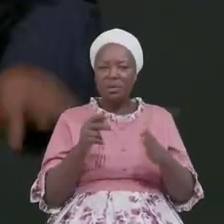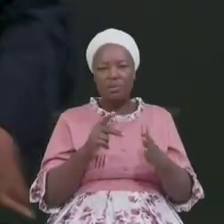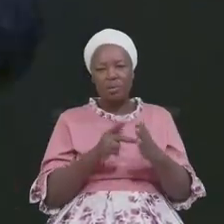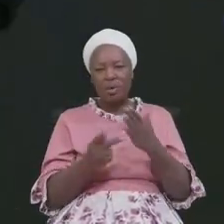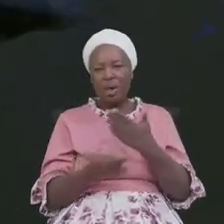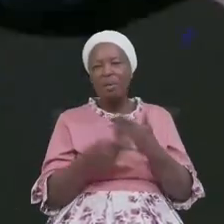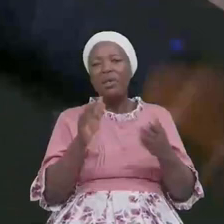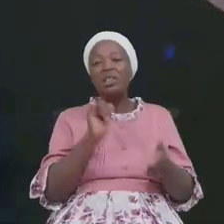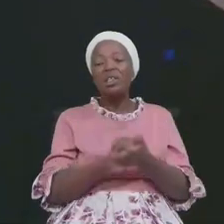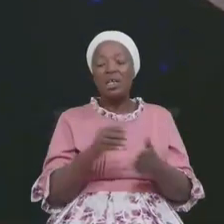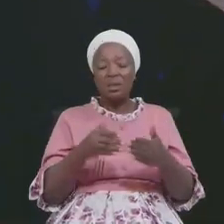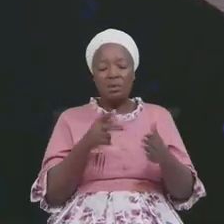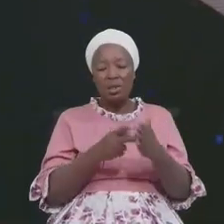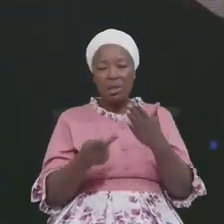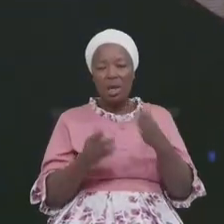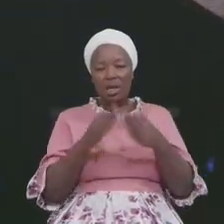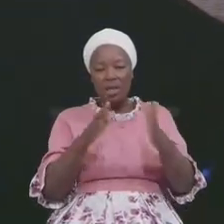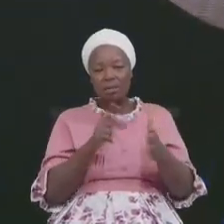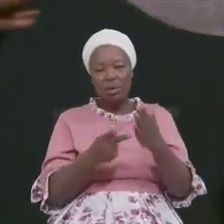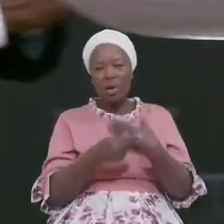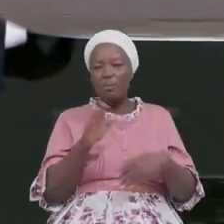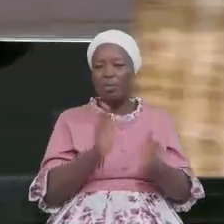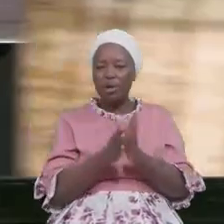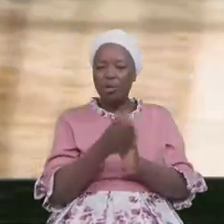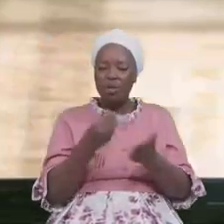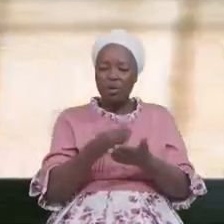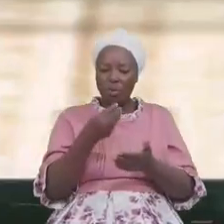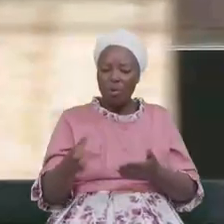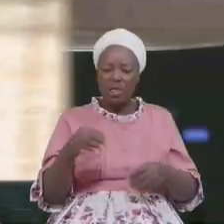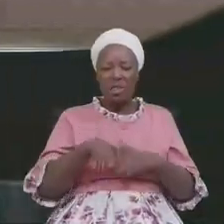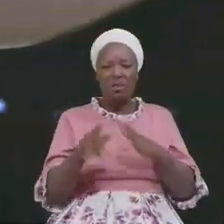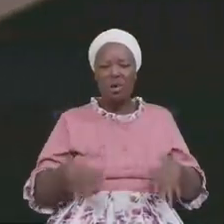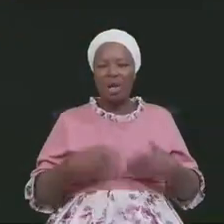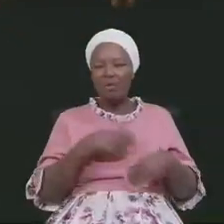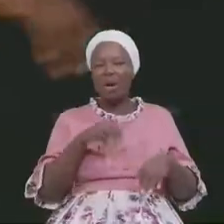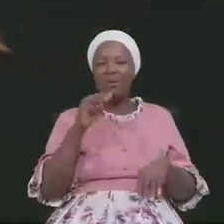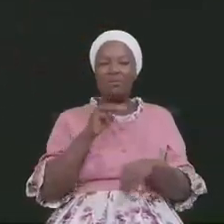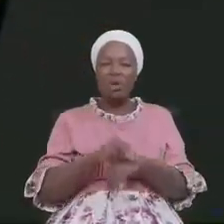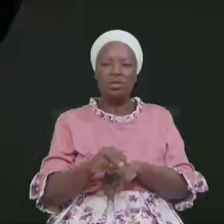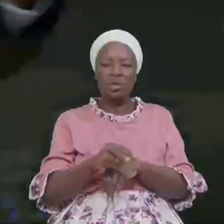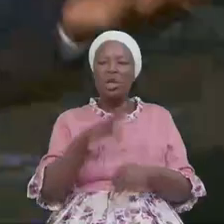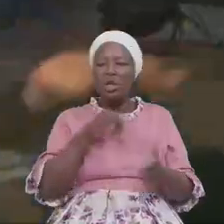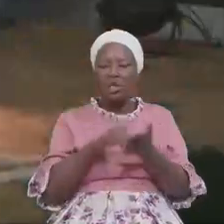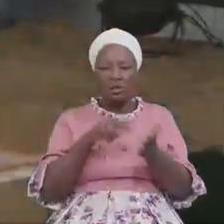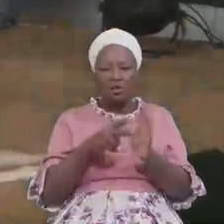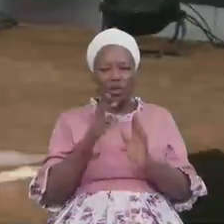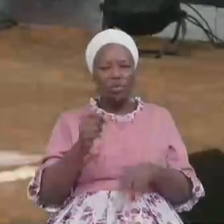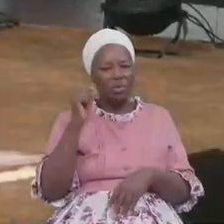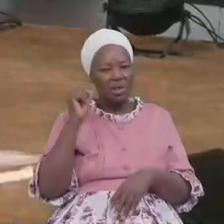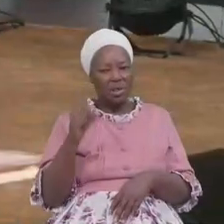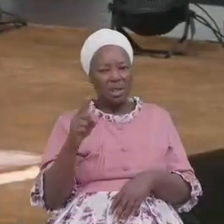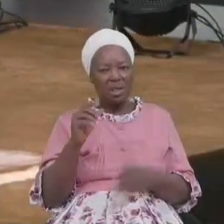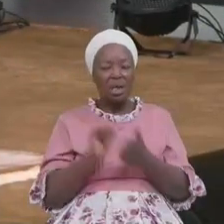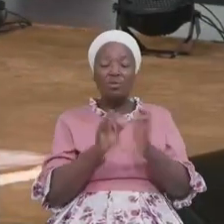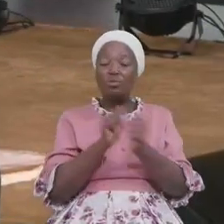devient un gaspillage dans ta vie, dans ton ministère. Nous avons besoin de comprendre que, avec tout ce que nous avons entendu, toute